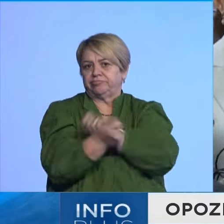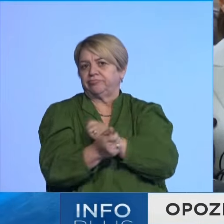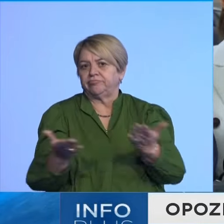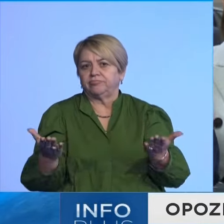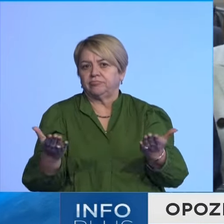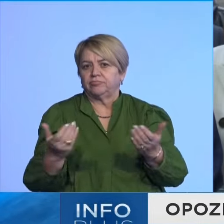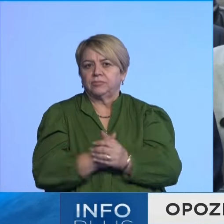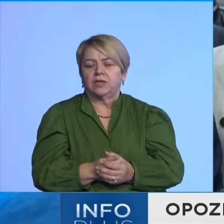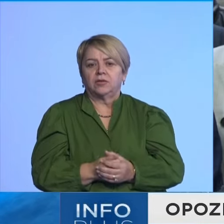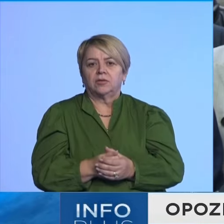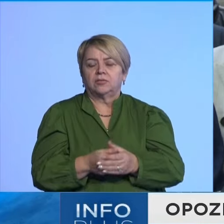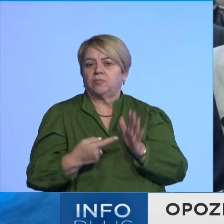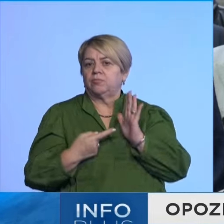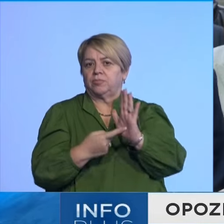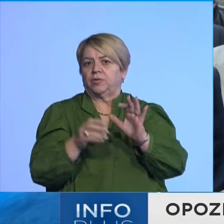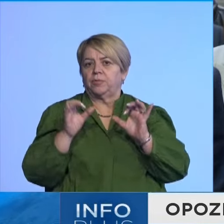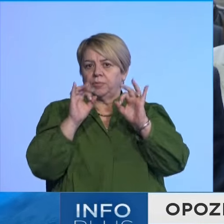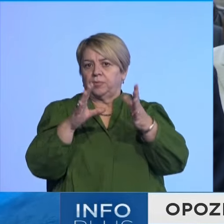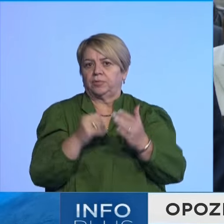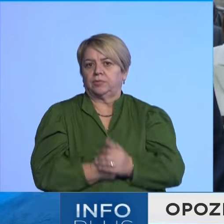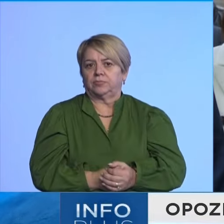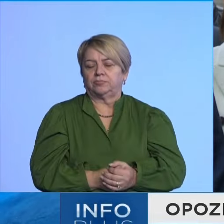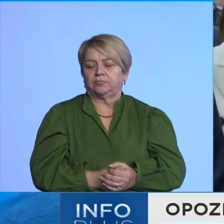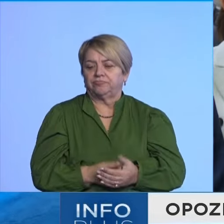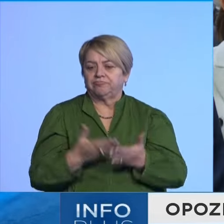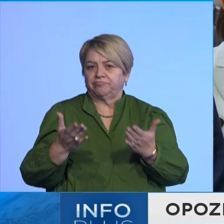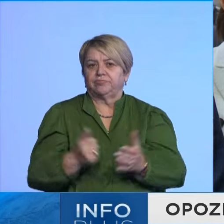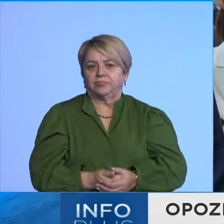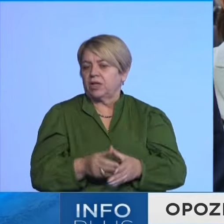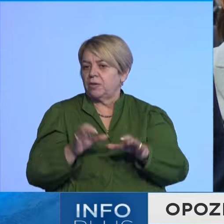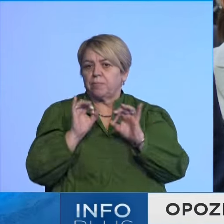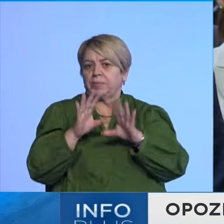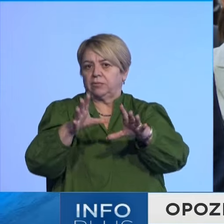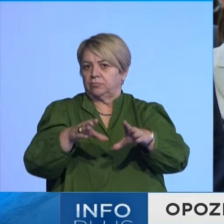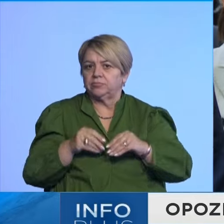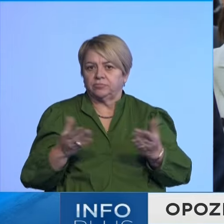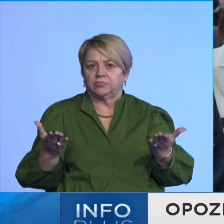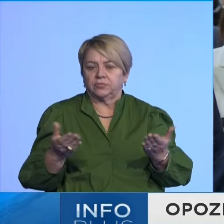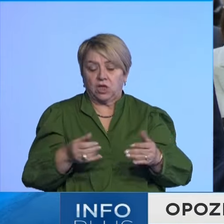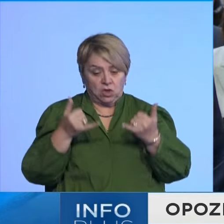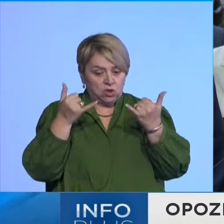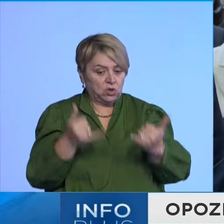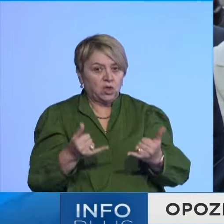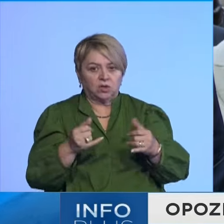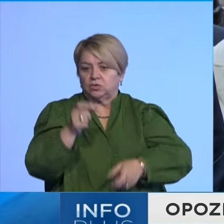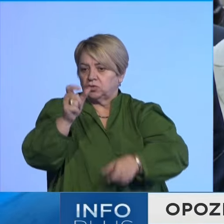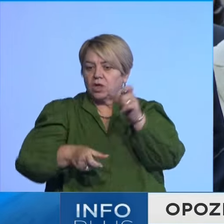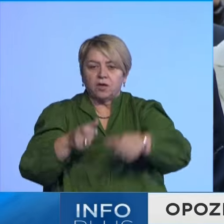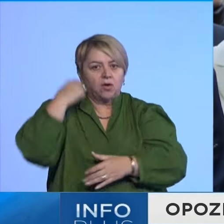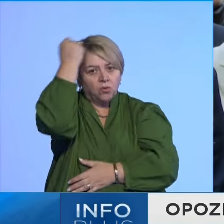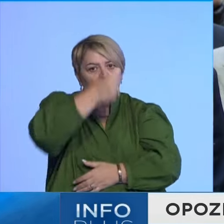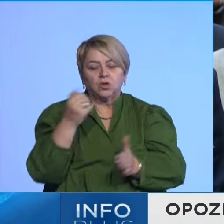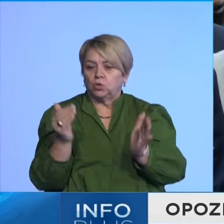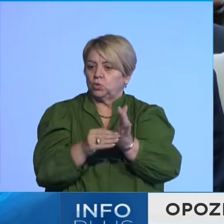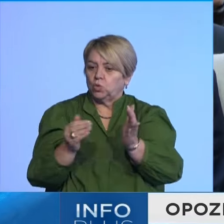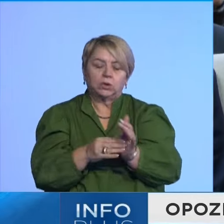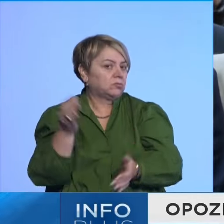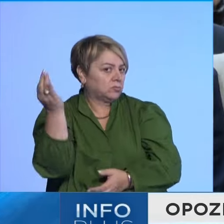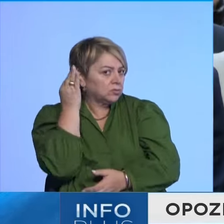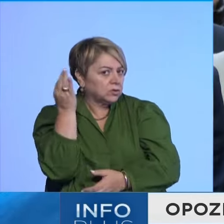duke mos se transmituar në programin qëndror. Kjo është e papranushme, se pikrisht sot të gjithë qytetarët e Kosovës dhe duhej me